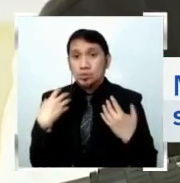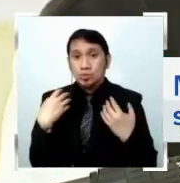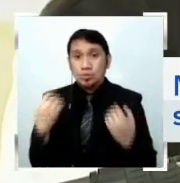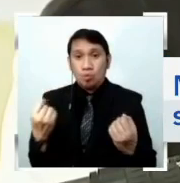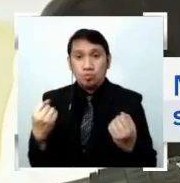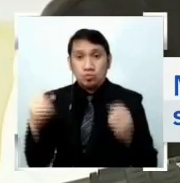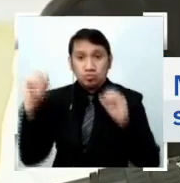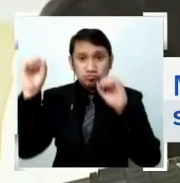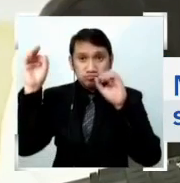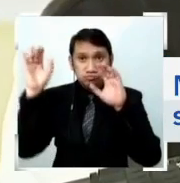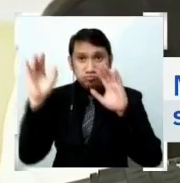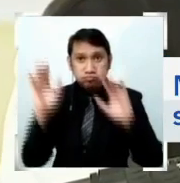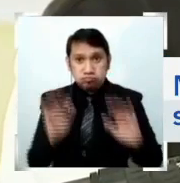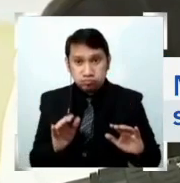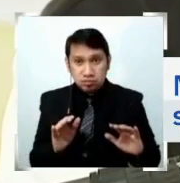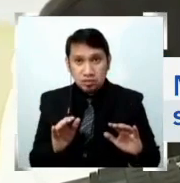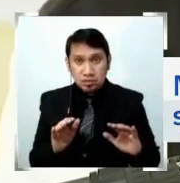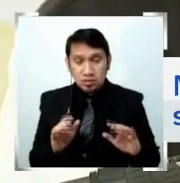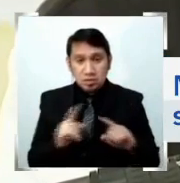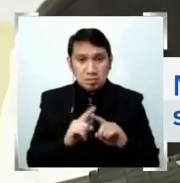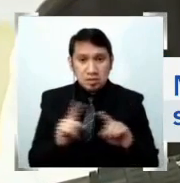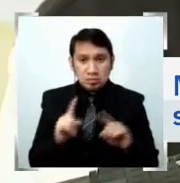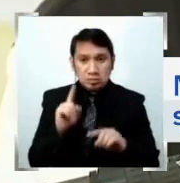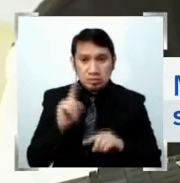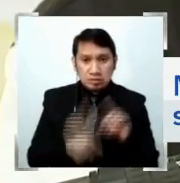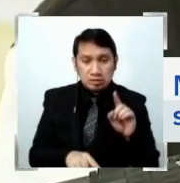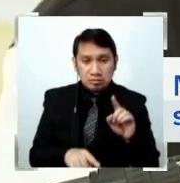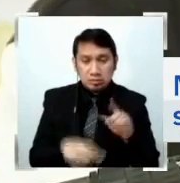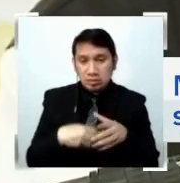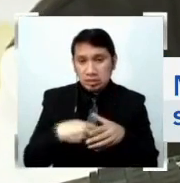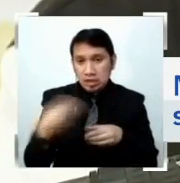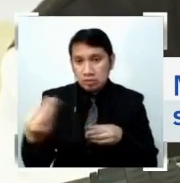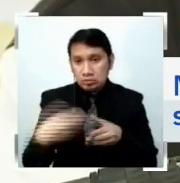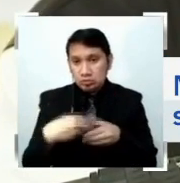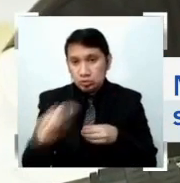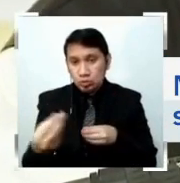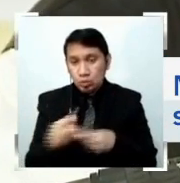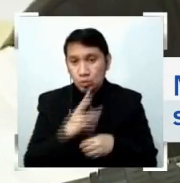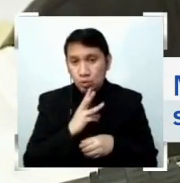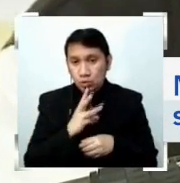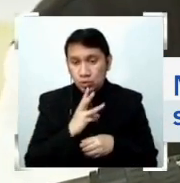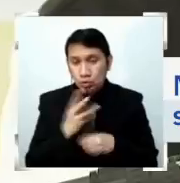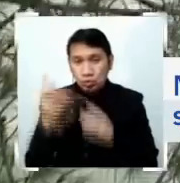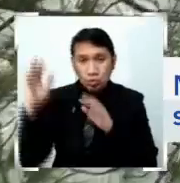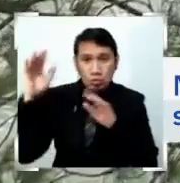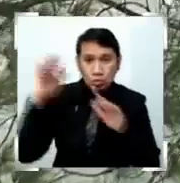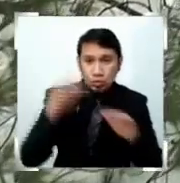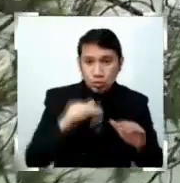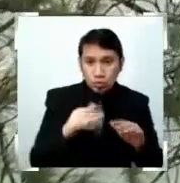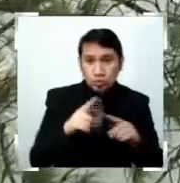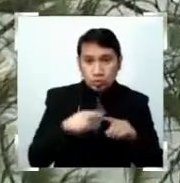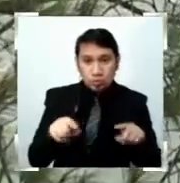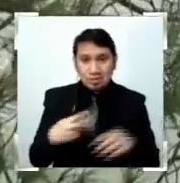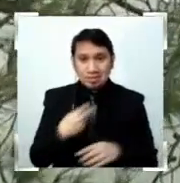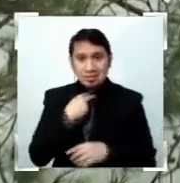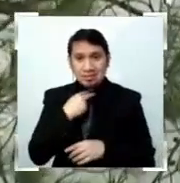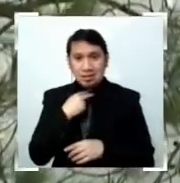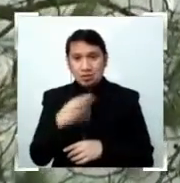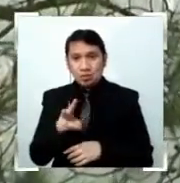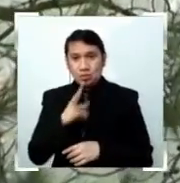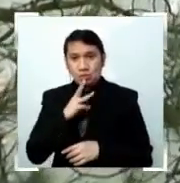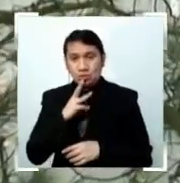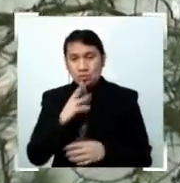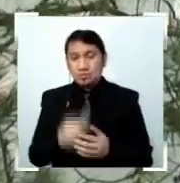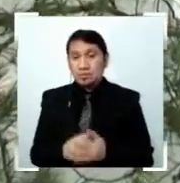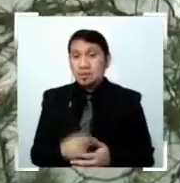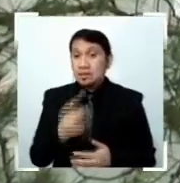na siyang malabasan na madaling bumaba. Ganun. So naipon siya doon. Sabi ng Baguio City